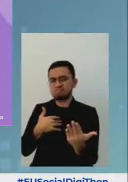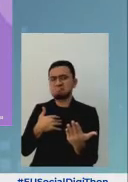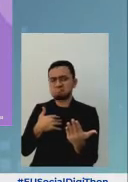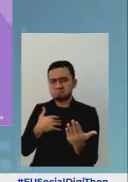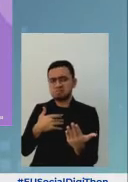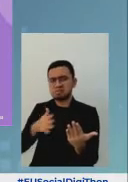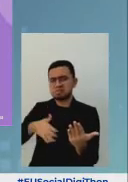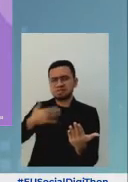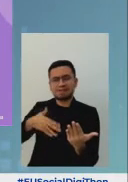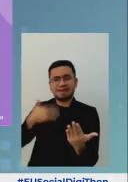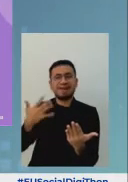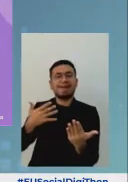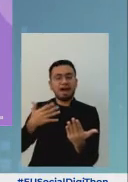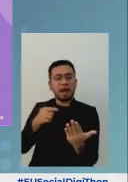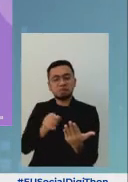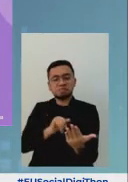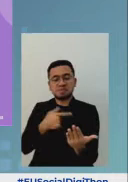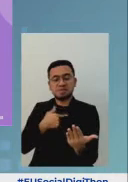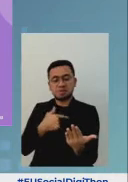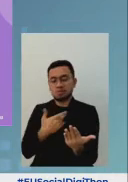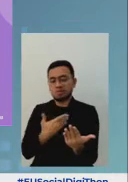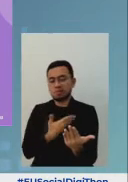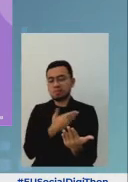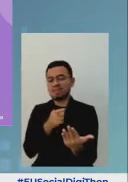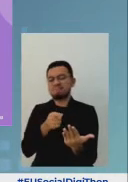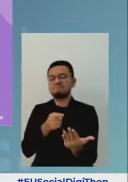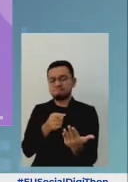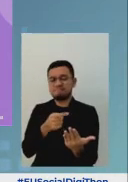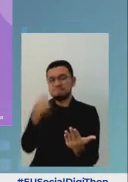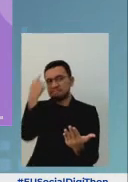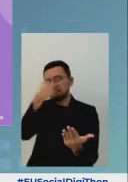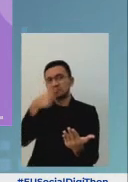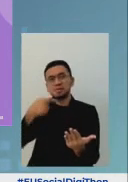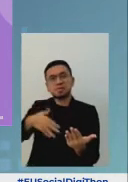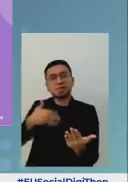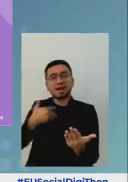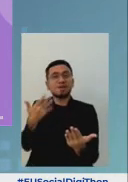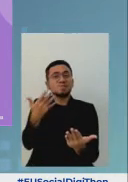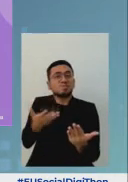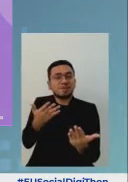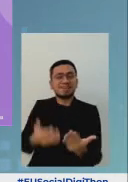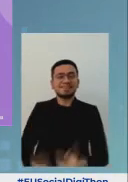jadi korban nih gitu kan, ada yang jadi korban saya misalnya. Kemudian